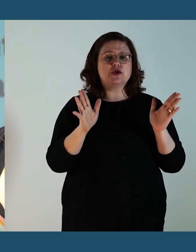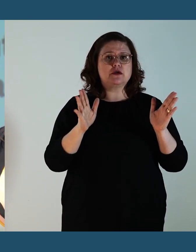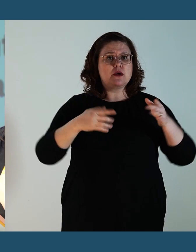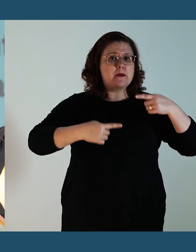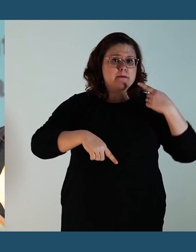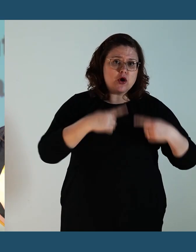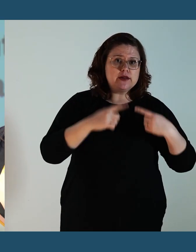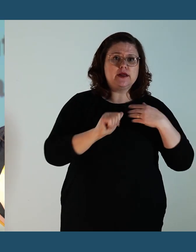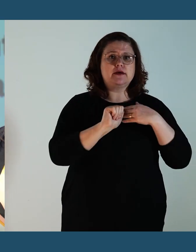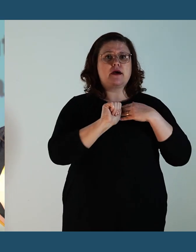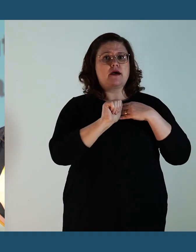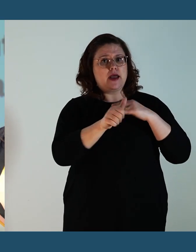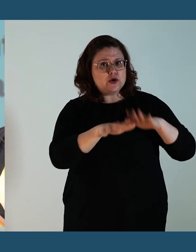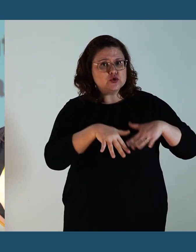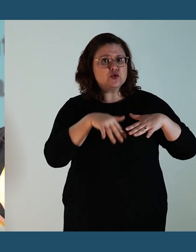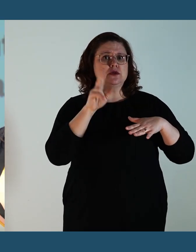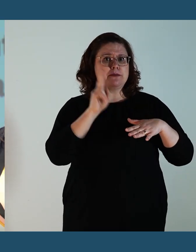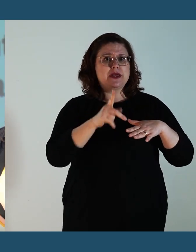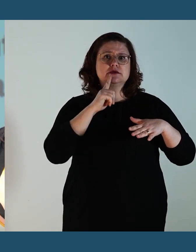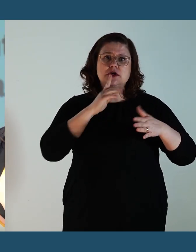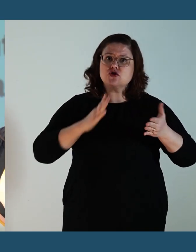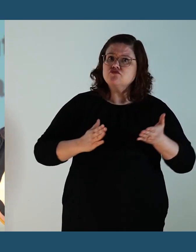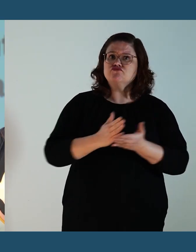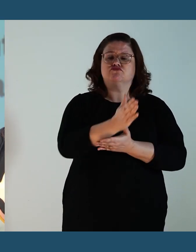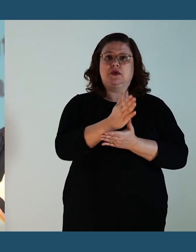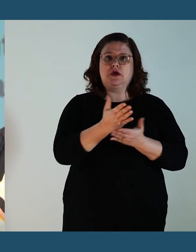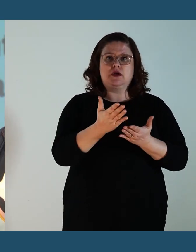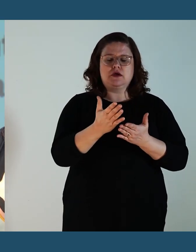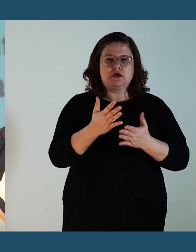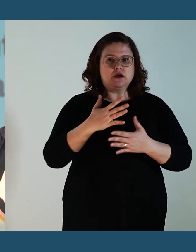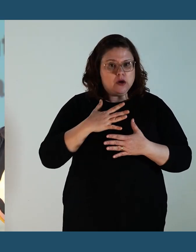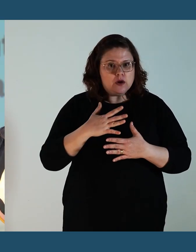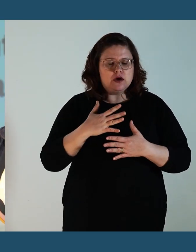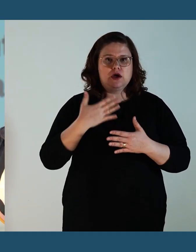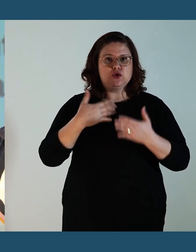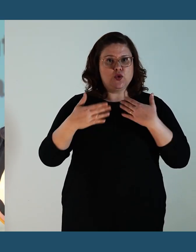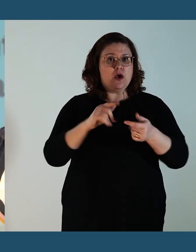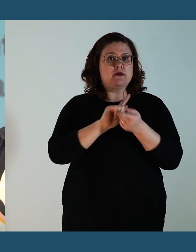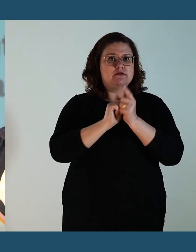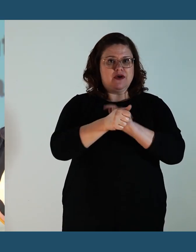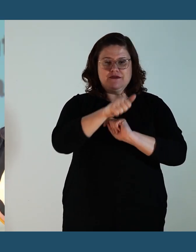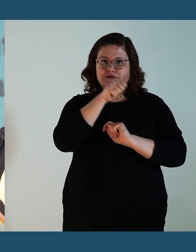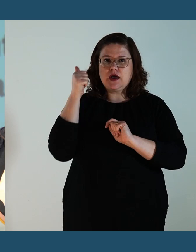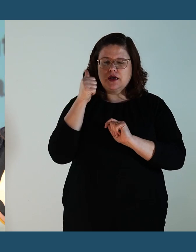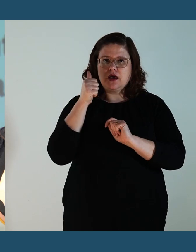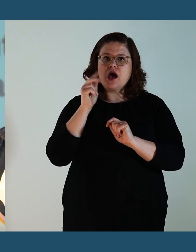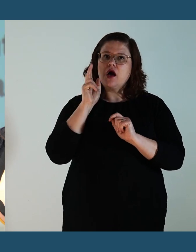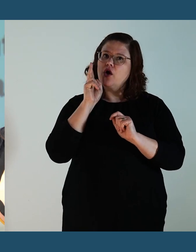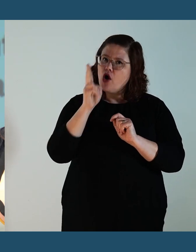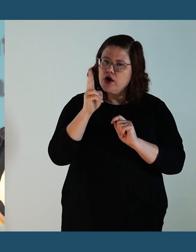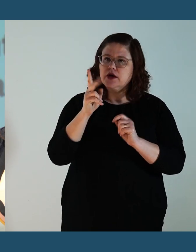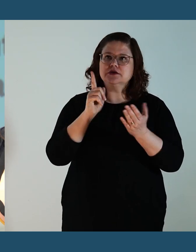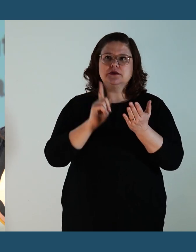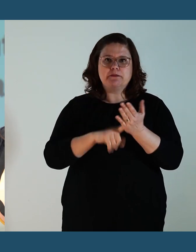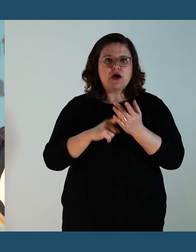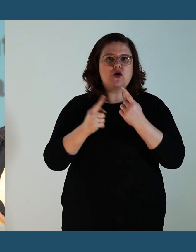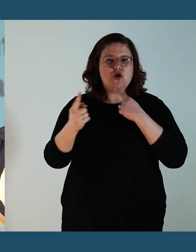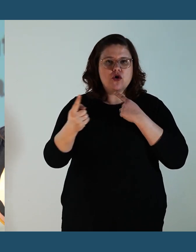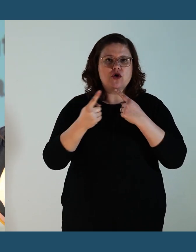politiikassa ja eduskunnassa varsinkin, ja se on tehnyt meidän työn aika paljon vaikeammaksi, että joutuu ihan oikeasti keskustelemaan